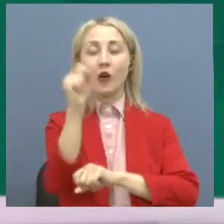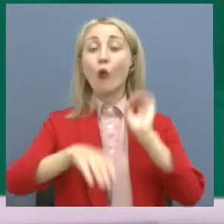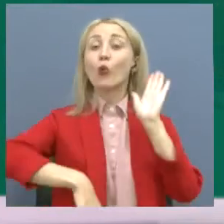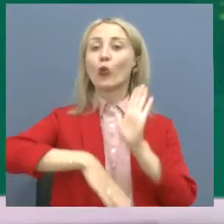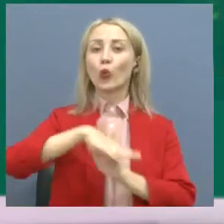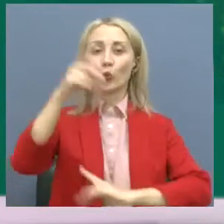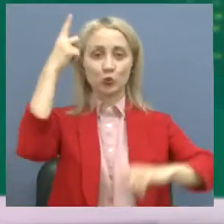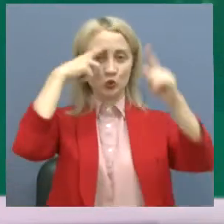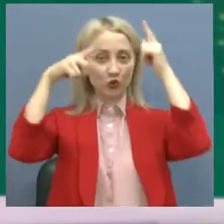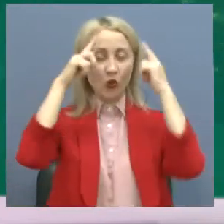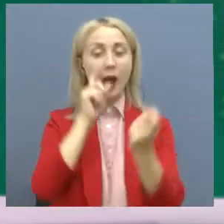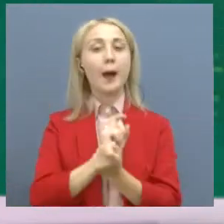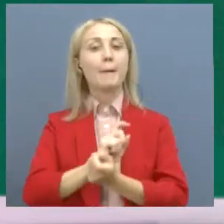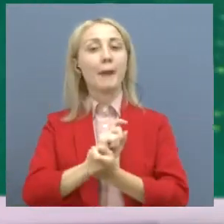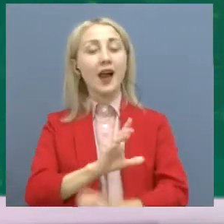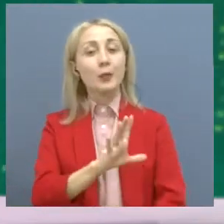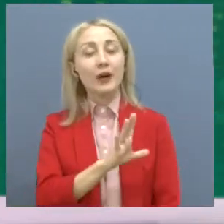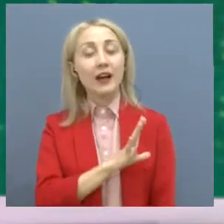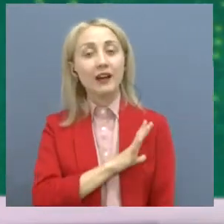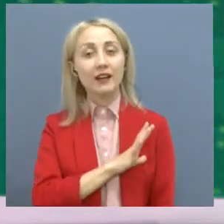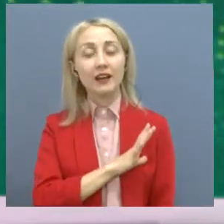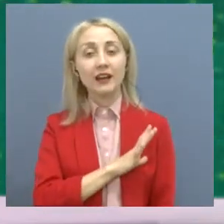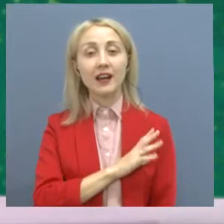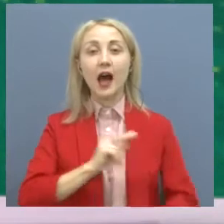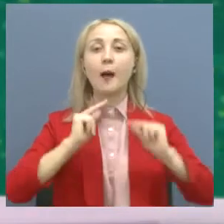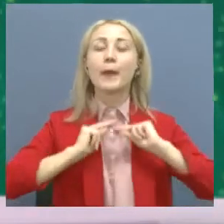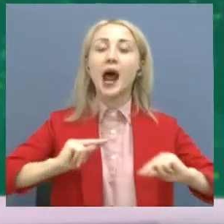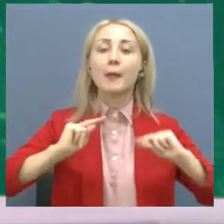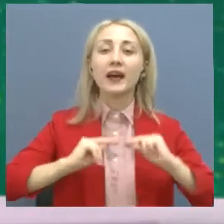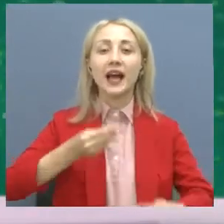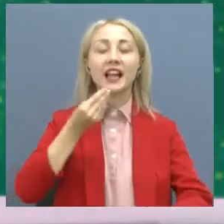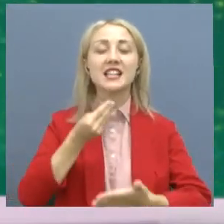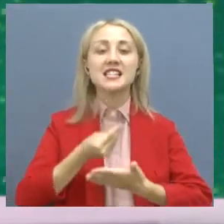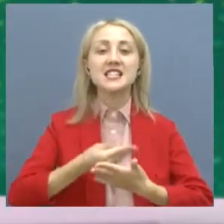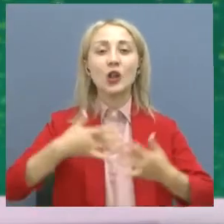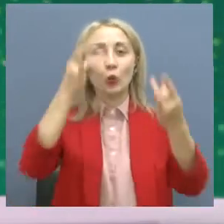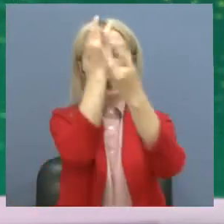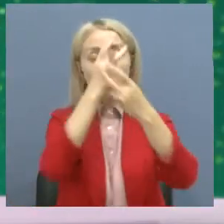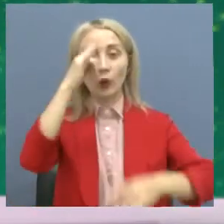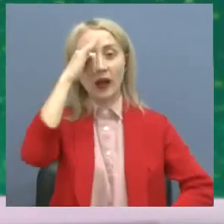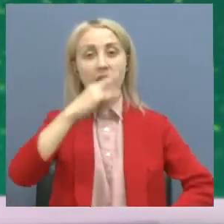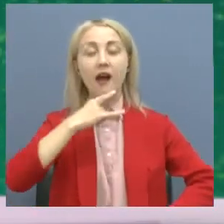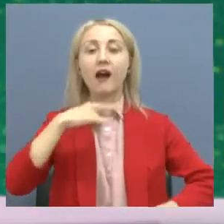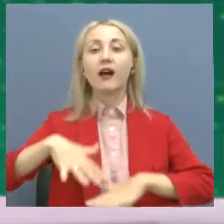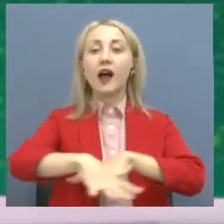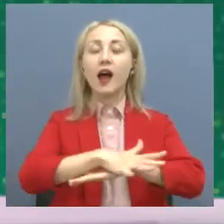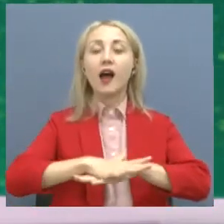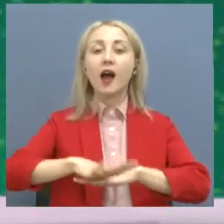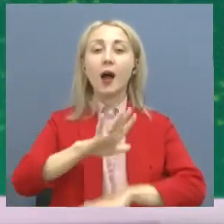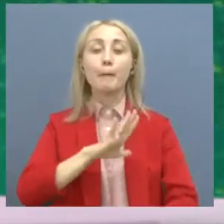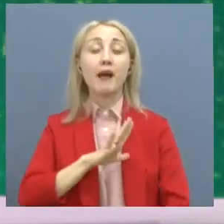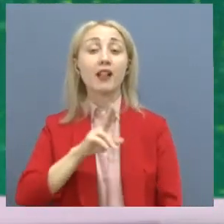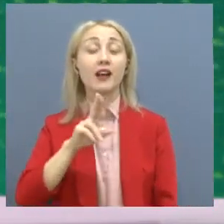алды. Бабадан қалған бағзы мұраны насихаттауға бағытталған сайысты облыстық ішкі саясат басқармасының тапсырысы мен ел